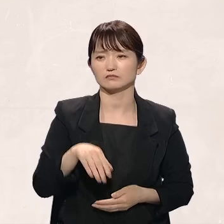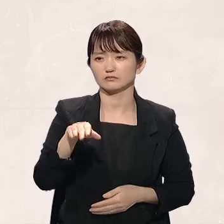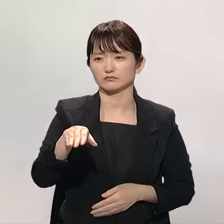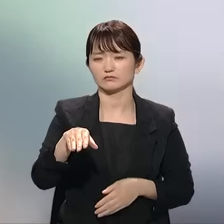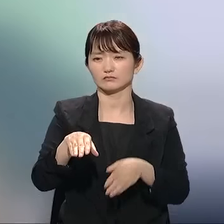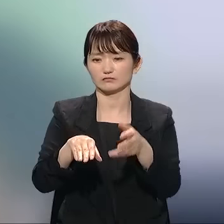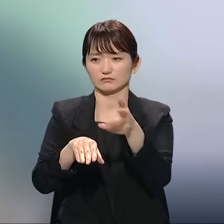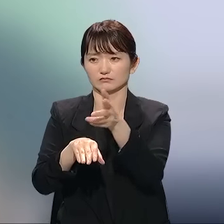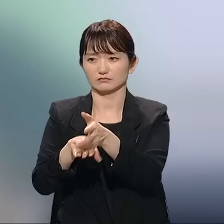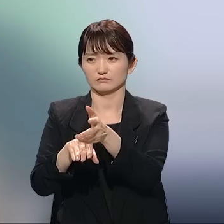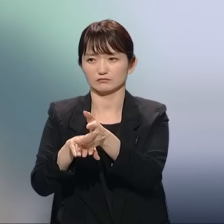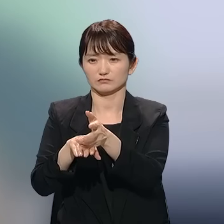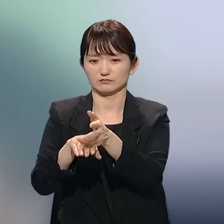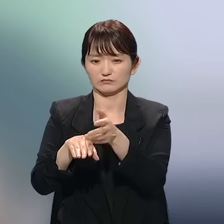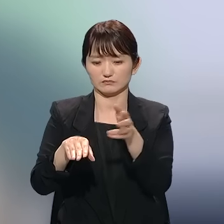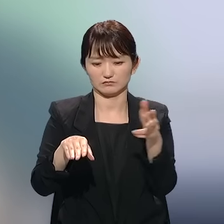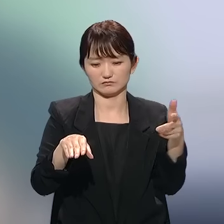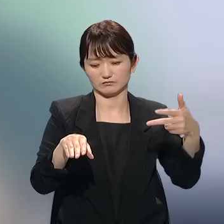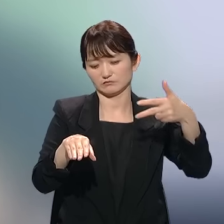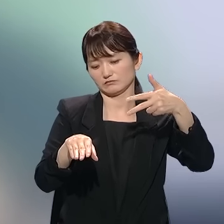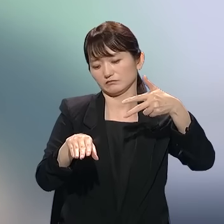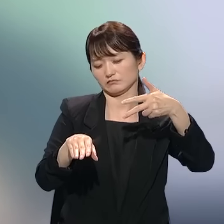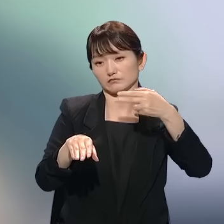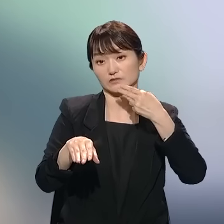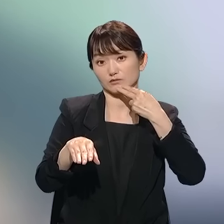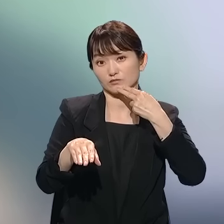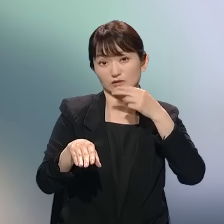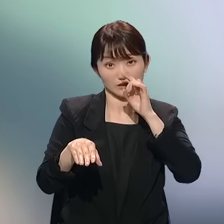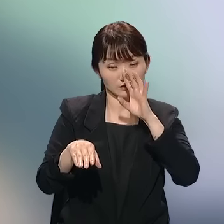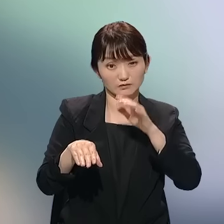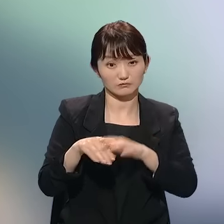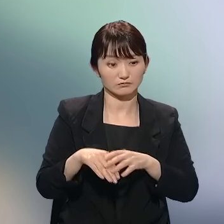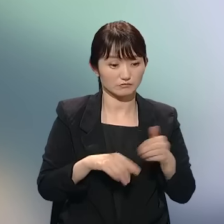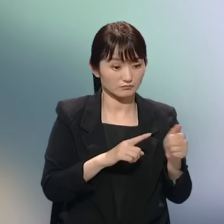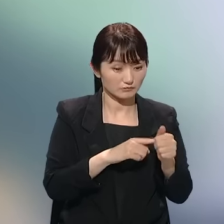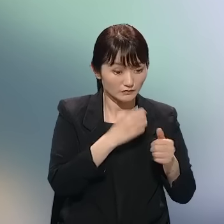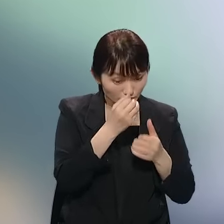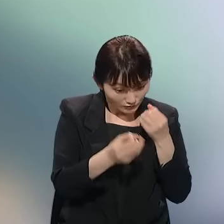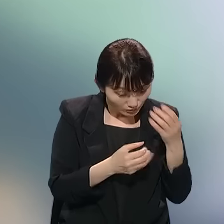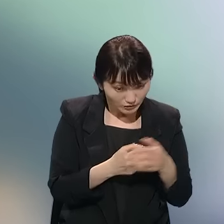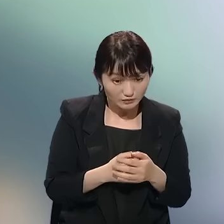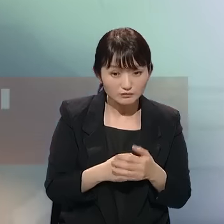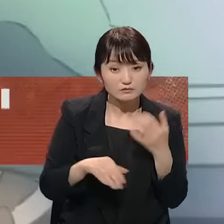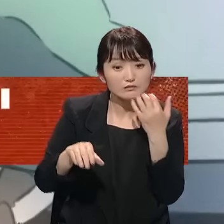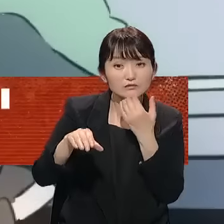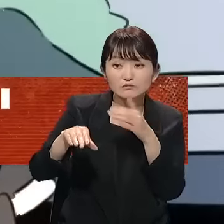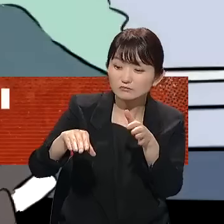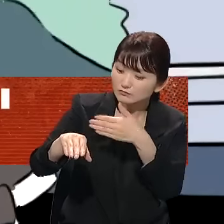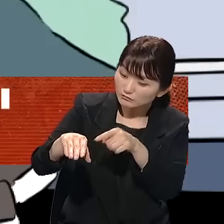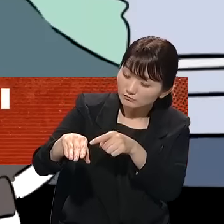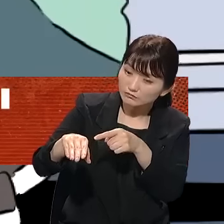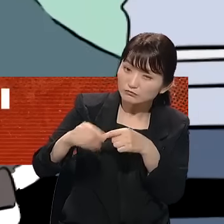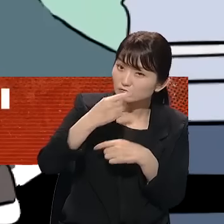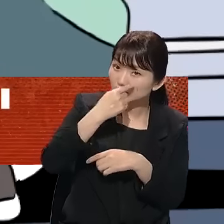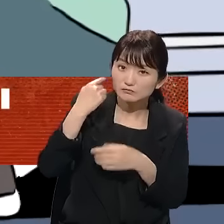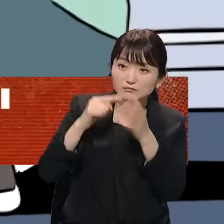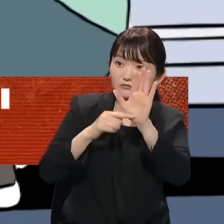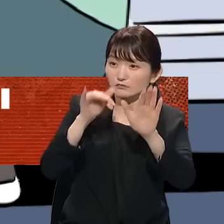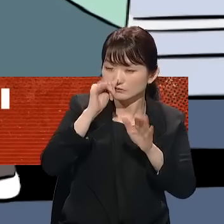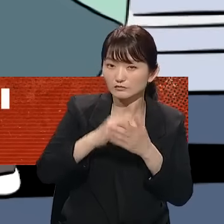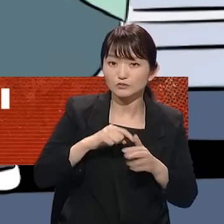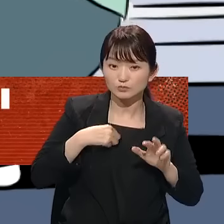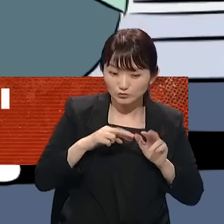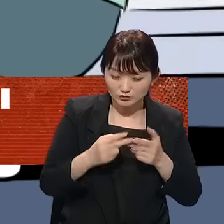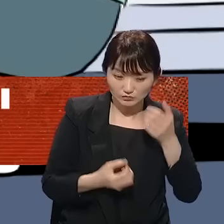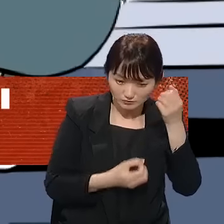CCTV가 사각지대여서 페인트 바른 영상이 없어서 안 된다. 자백했잖아요. 페인트 칠해져 있잖아요. 그러니까요. 증거도 있잖아요. 그리고 본인이 자백했고 그리고